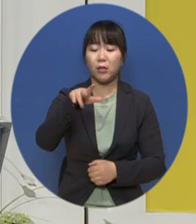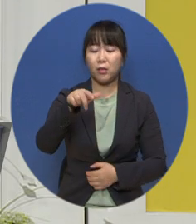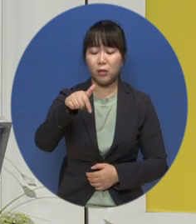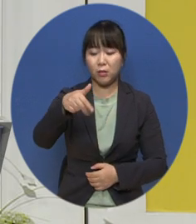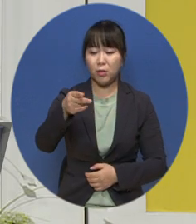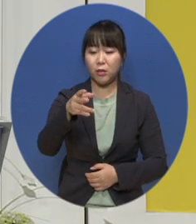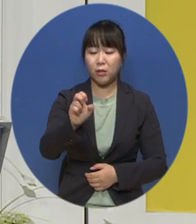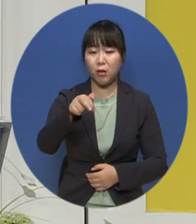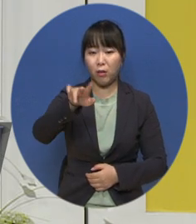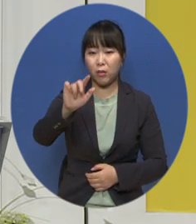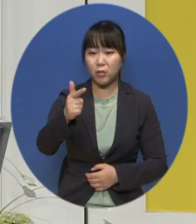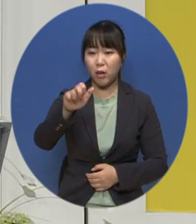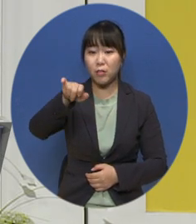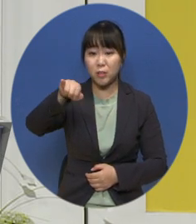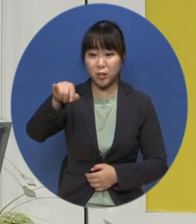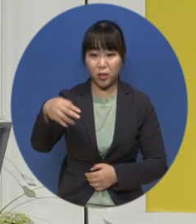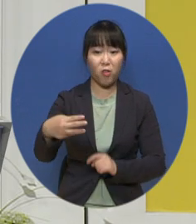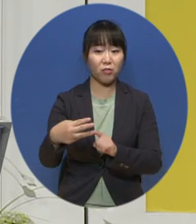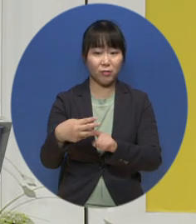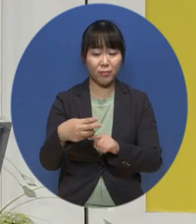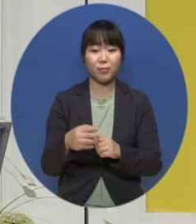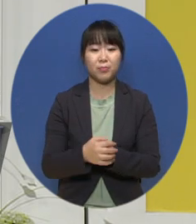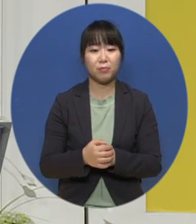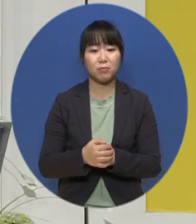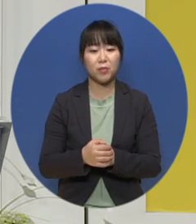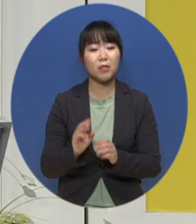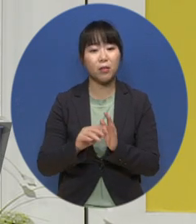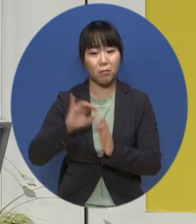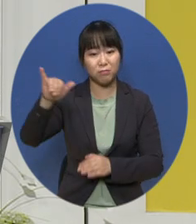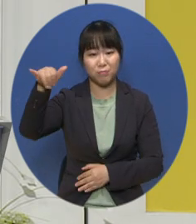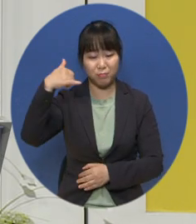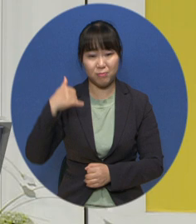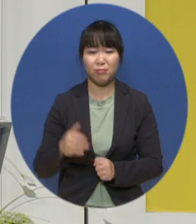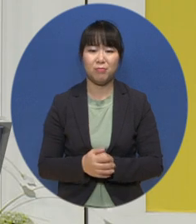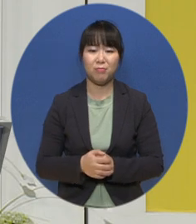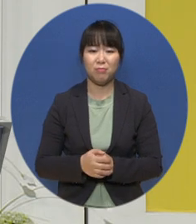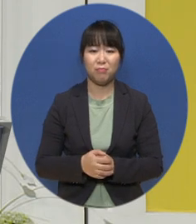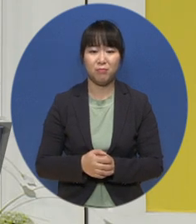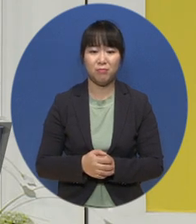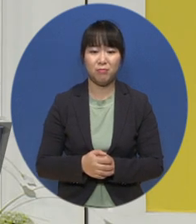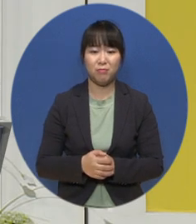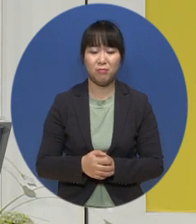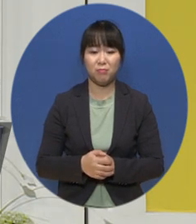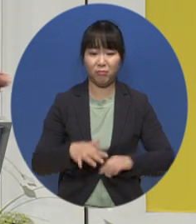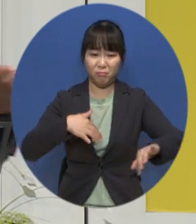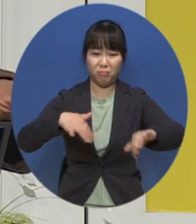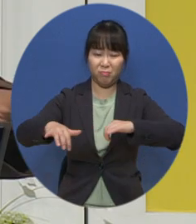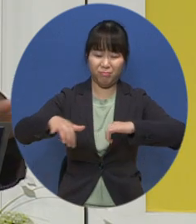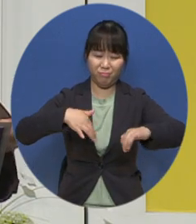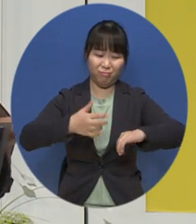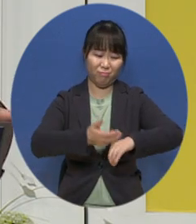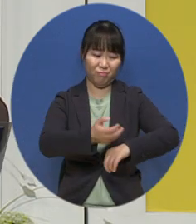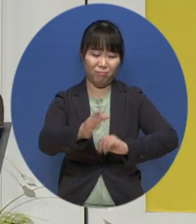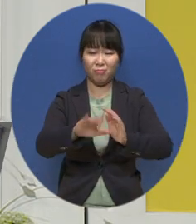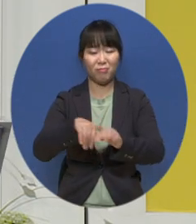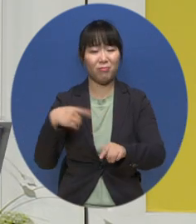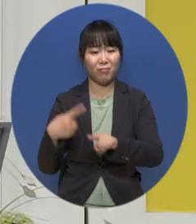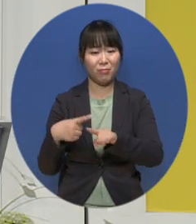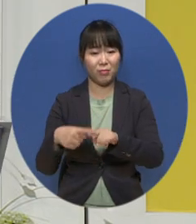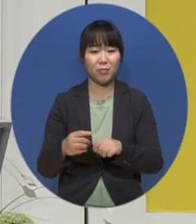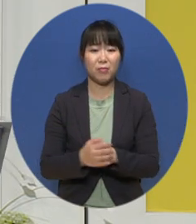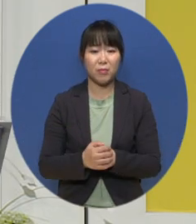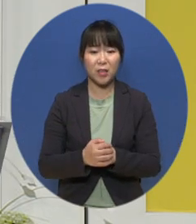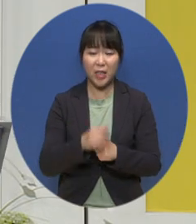예 시도했어요 그 전화가 많았어요 아내가 거 땡기면서 그 길거리 되겠는데 마찬가집니다 이것이 이제